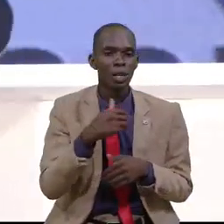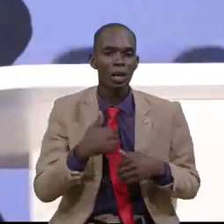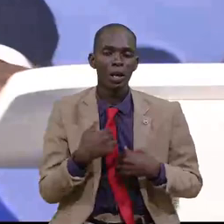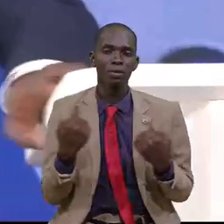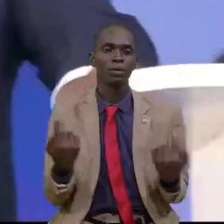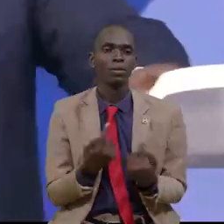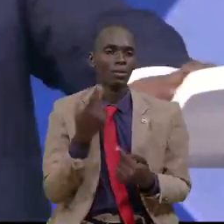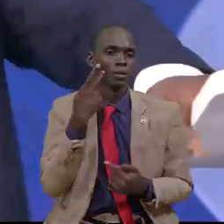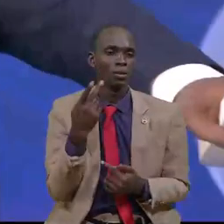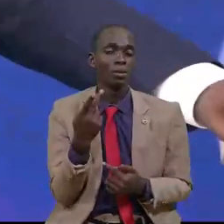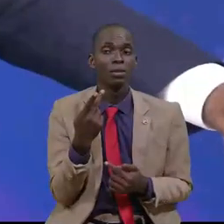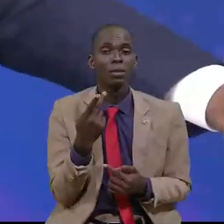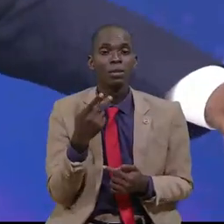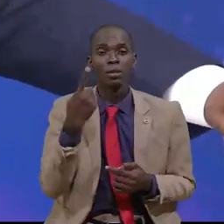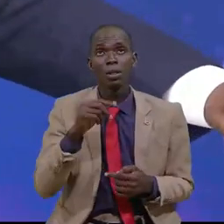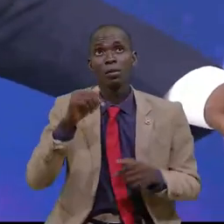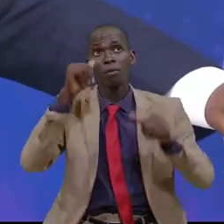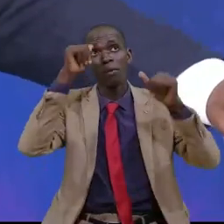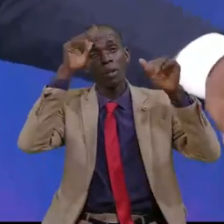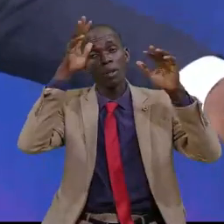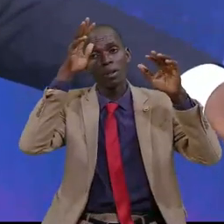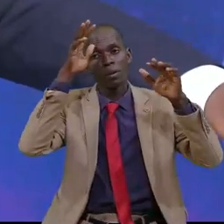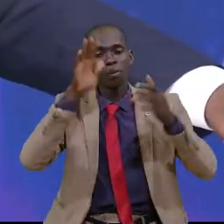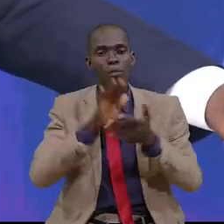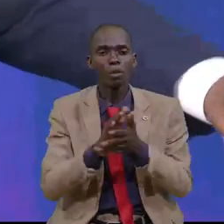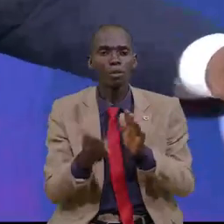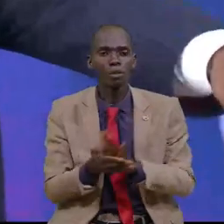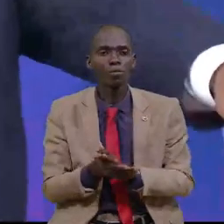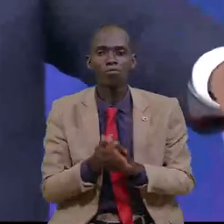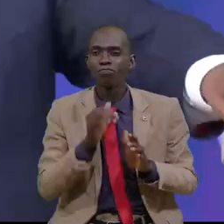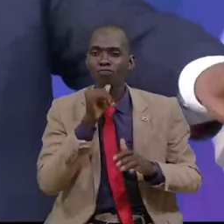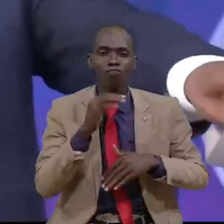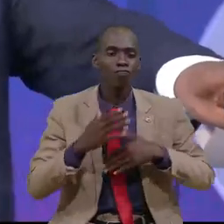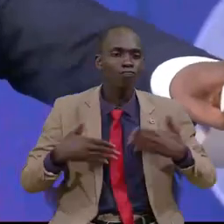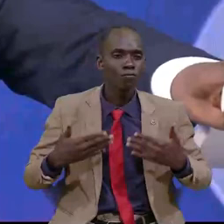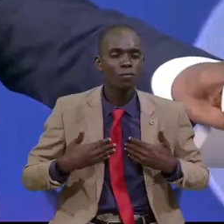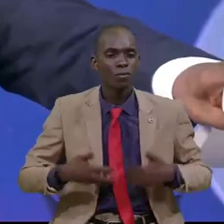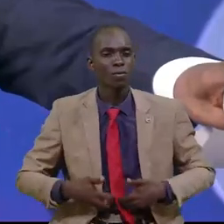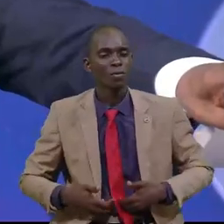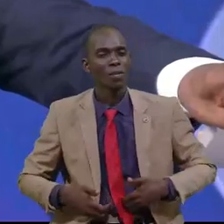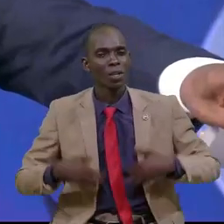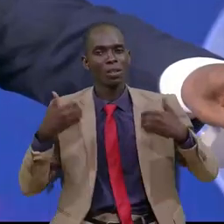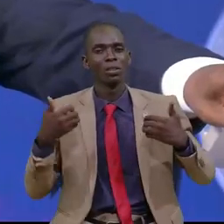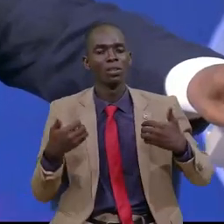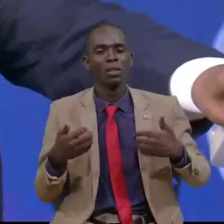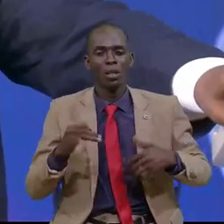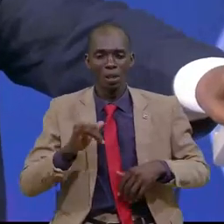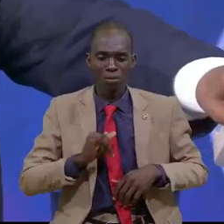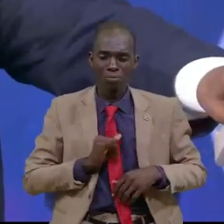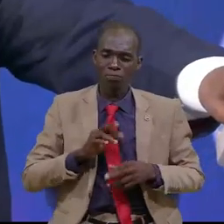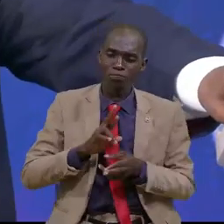Parce qu'ils avaient péché, comprenez, le Père est irrité. Je suis